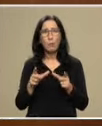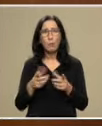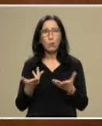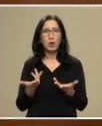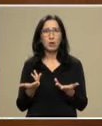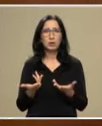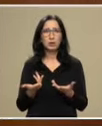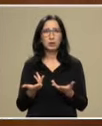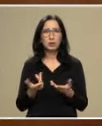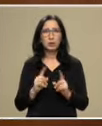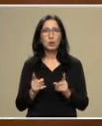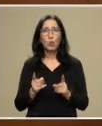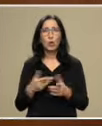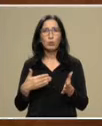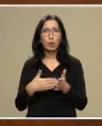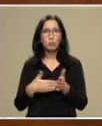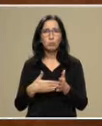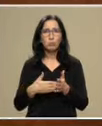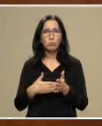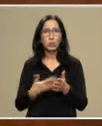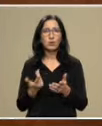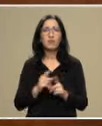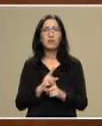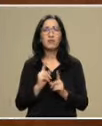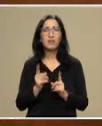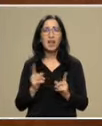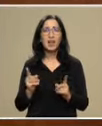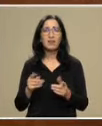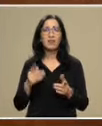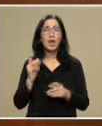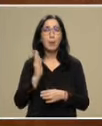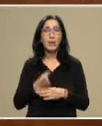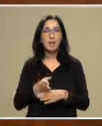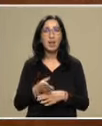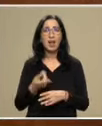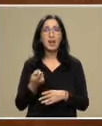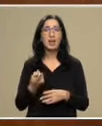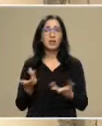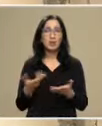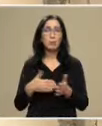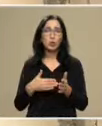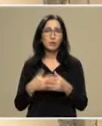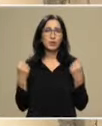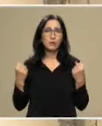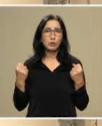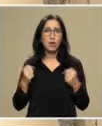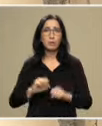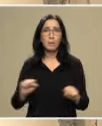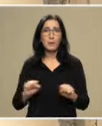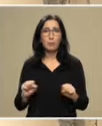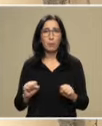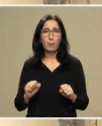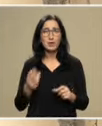нещо, което е против всякакви правила и против, де-факто против здравословните и